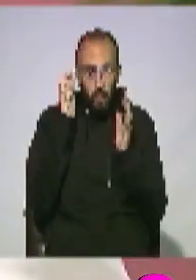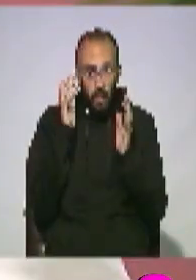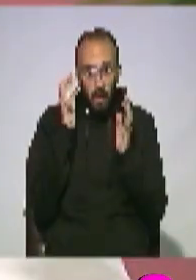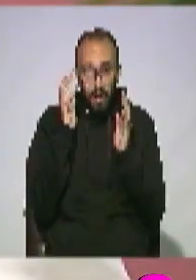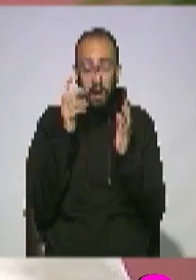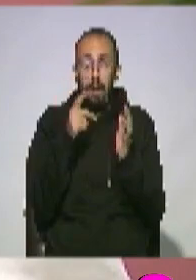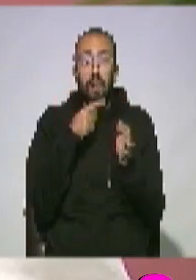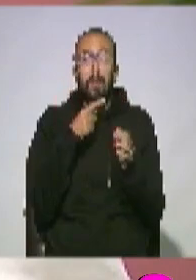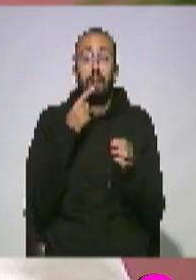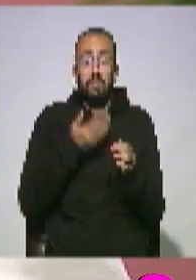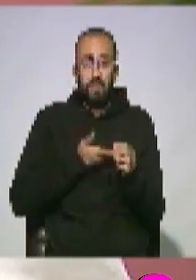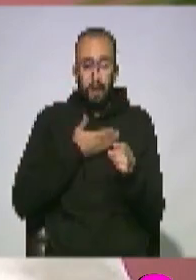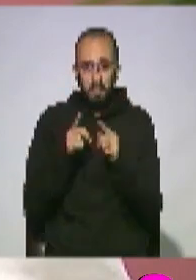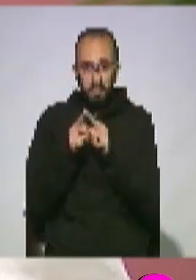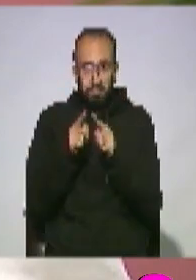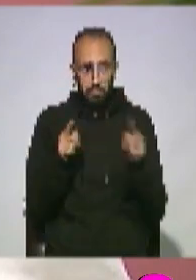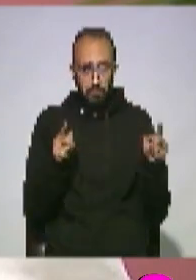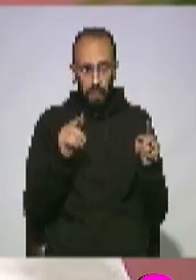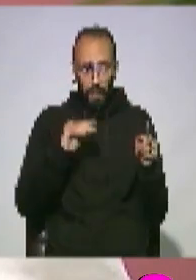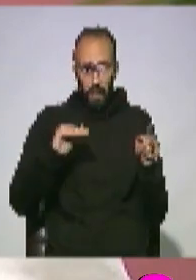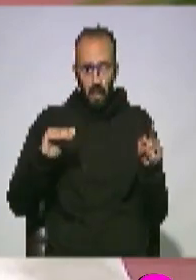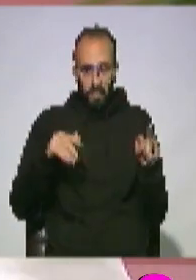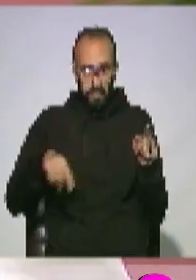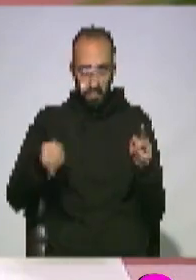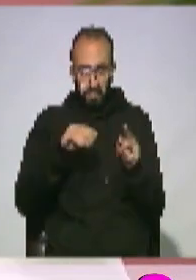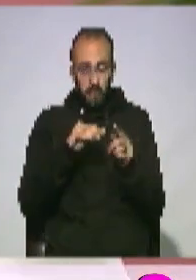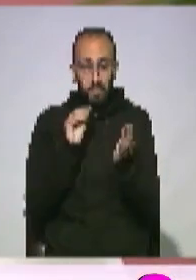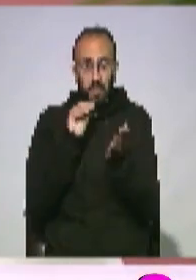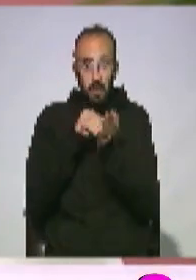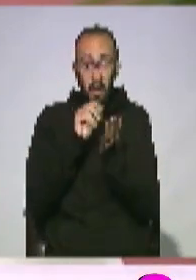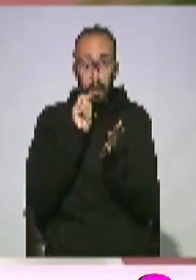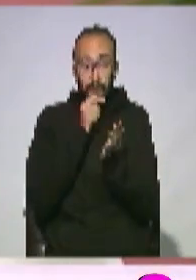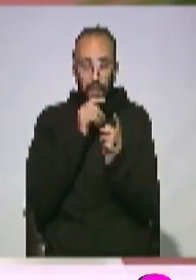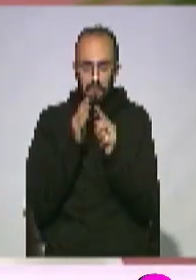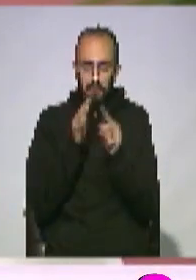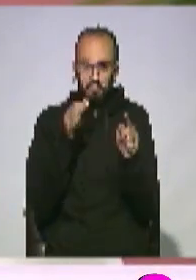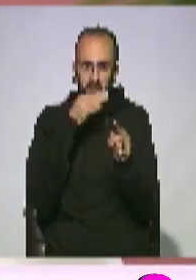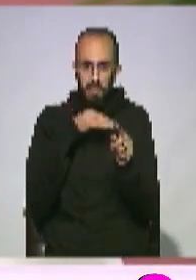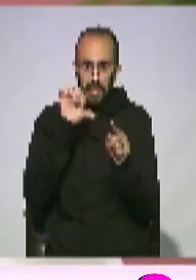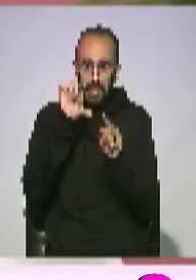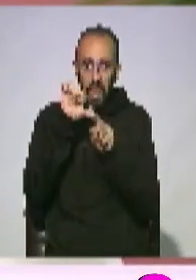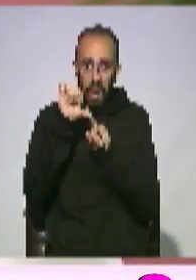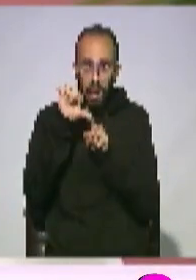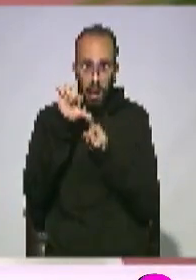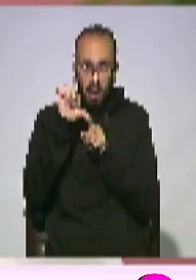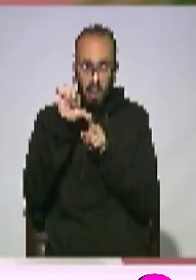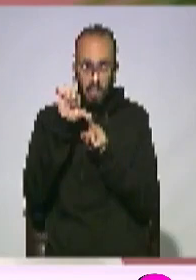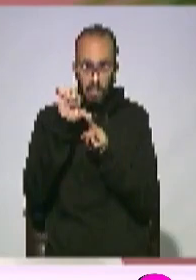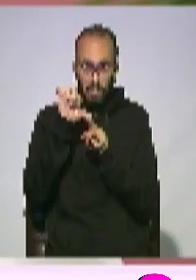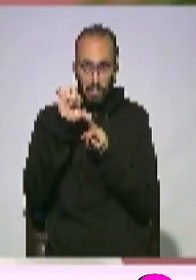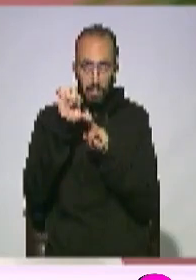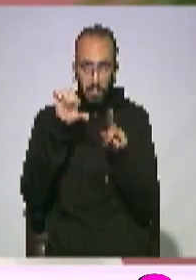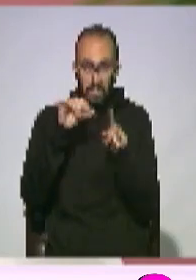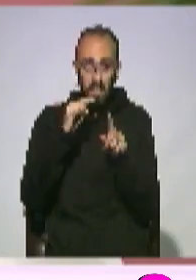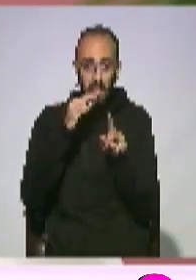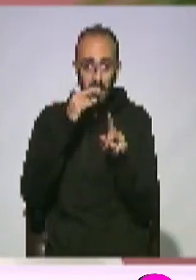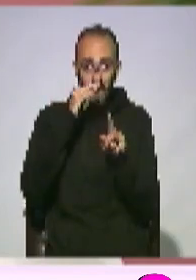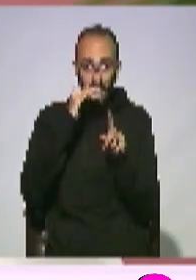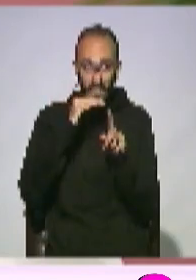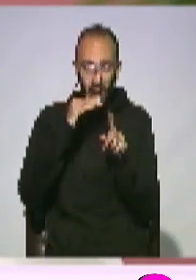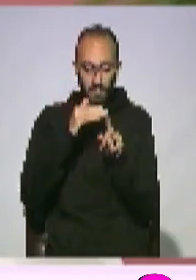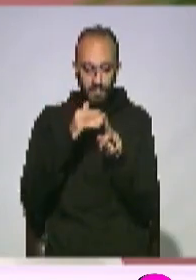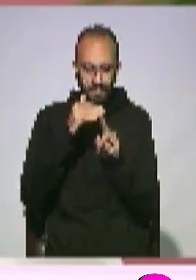مرحلة من المراحل العمرية للإنسان بتبدأ من سن 9 سنوات، بالتالي مرحلة الطفولة